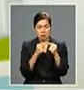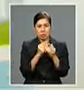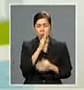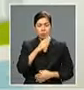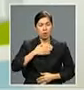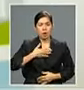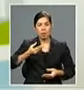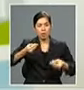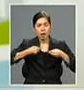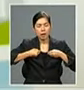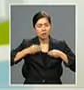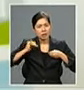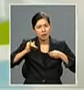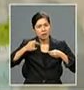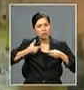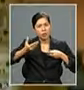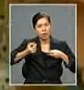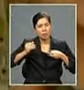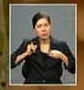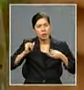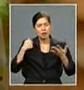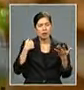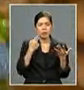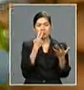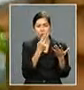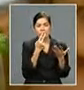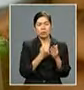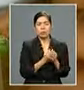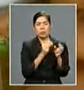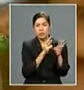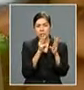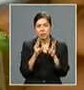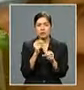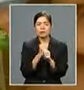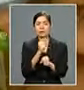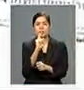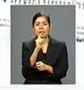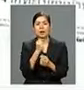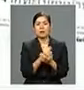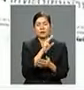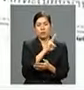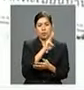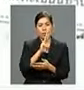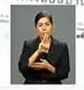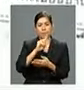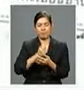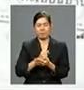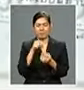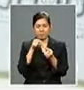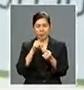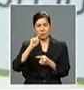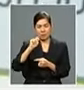คูปองของเราไปอยู่ที่ไหนแล้วสามารถตรวจสอบได้ง่ายๆเลยที่เว็บไซต์